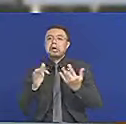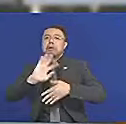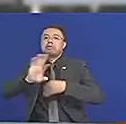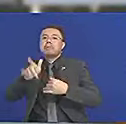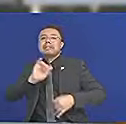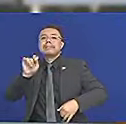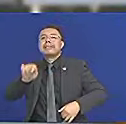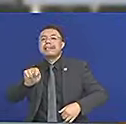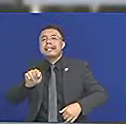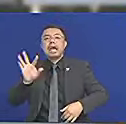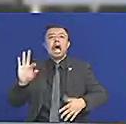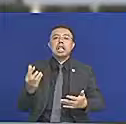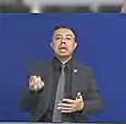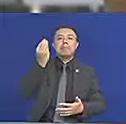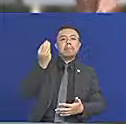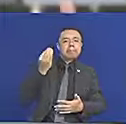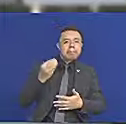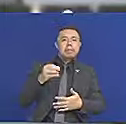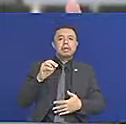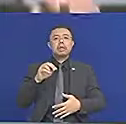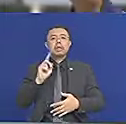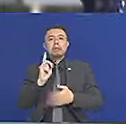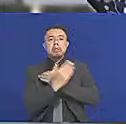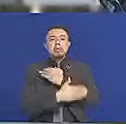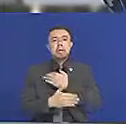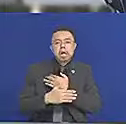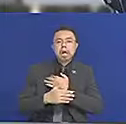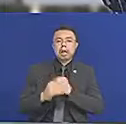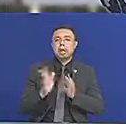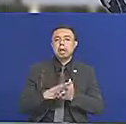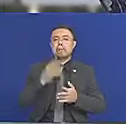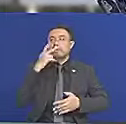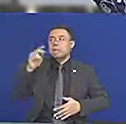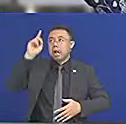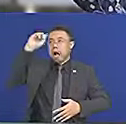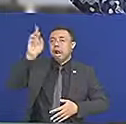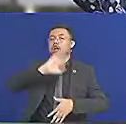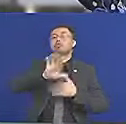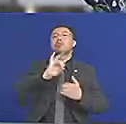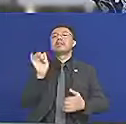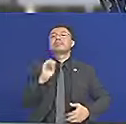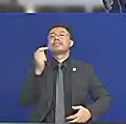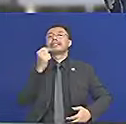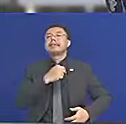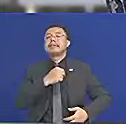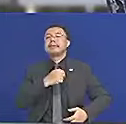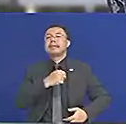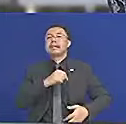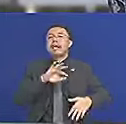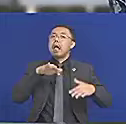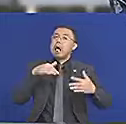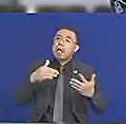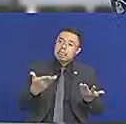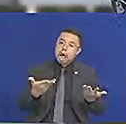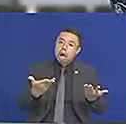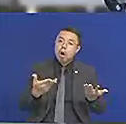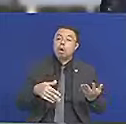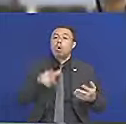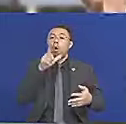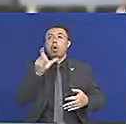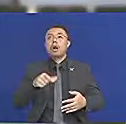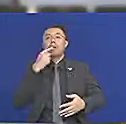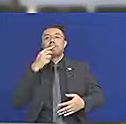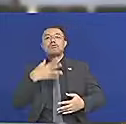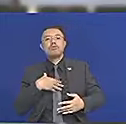masyarakat atau pemimpin di suatu negara yang mempercayai Allah itu ada dan nilai-nilai